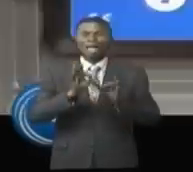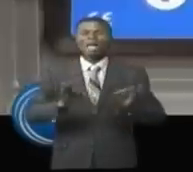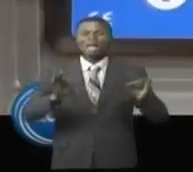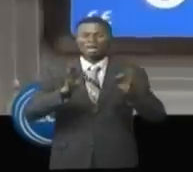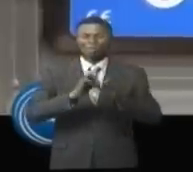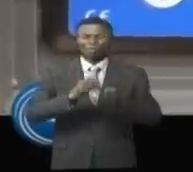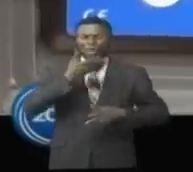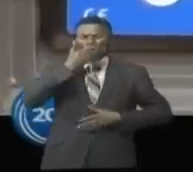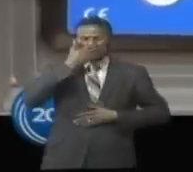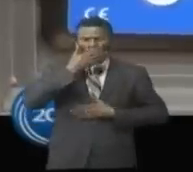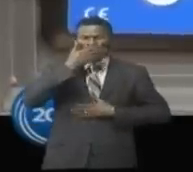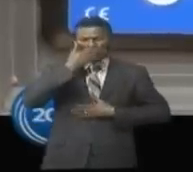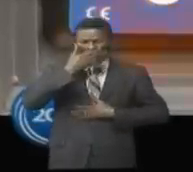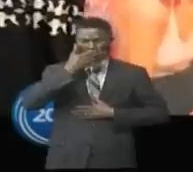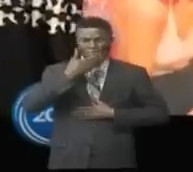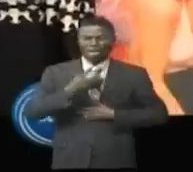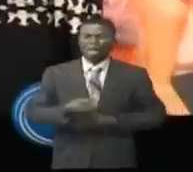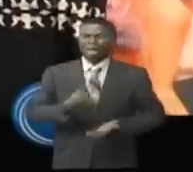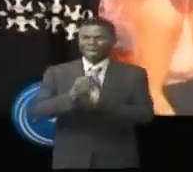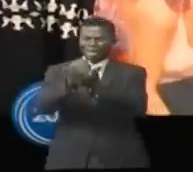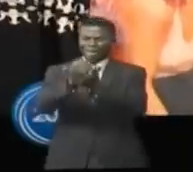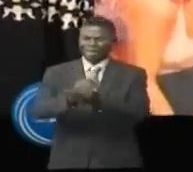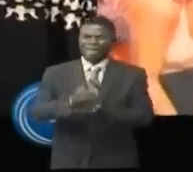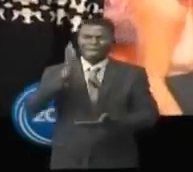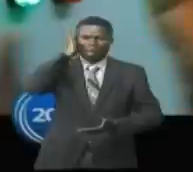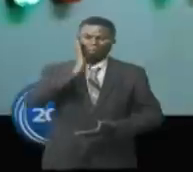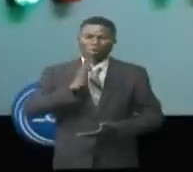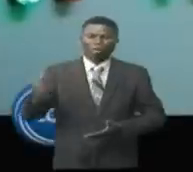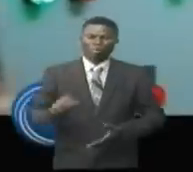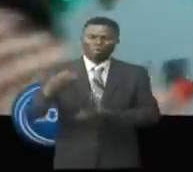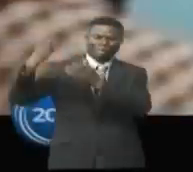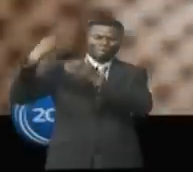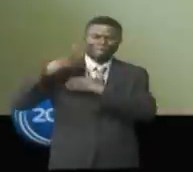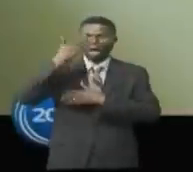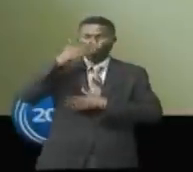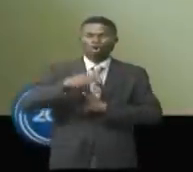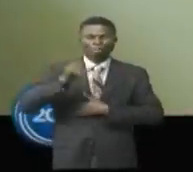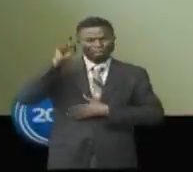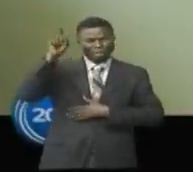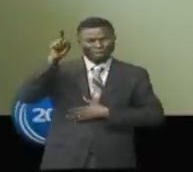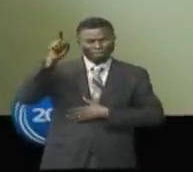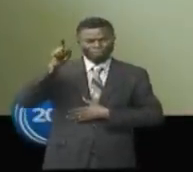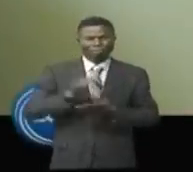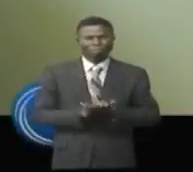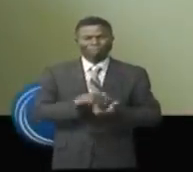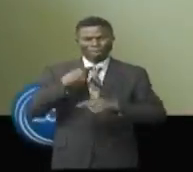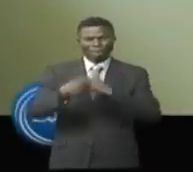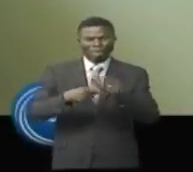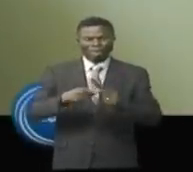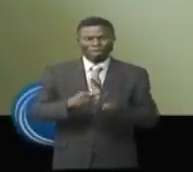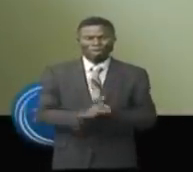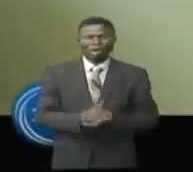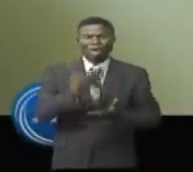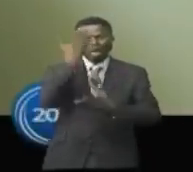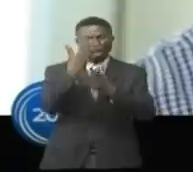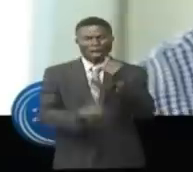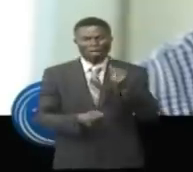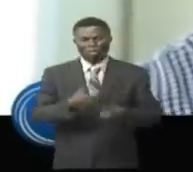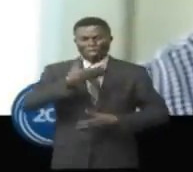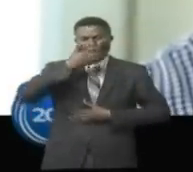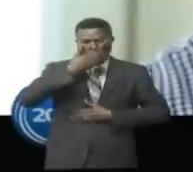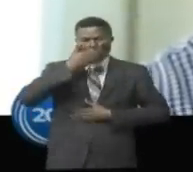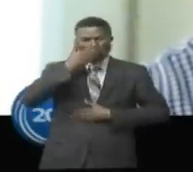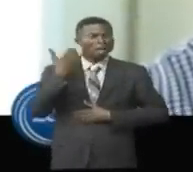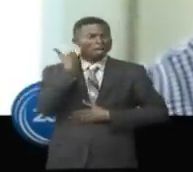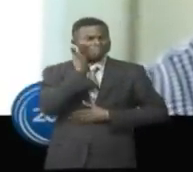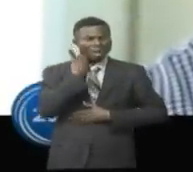aider une meilleure prise en charge à la clinique Ngaliema. Tout était parti du manque criant d'oxygène au moment où la pandémie